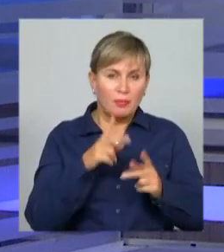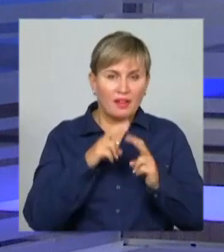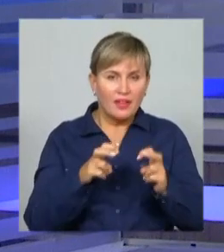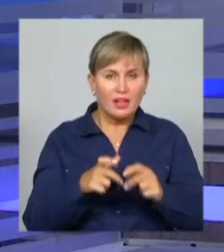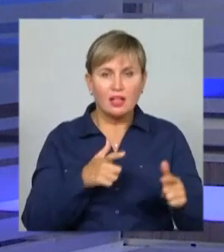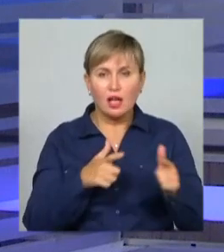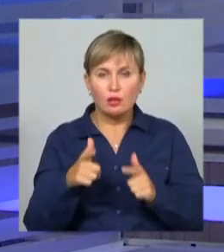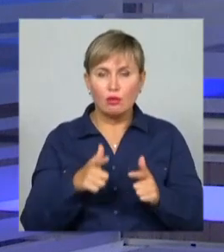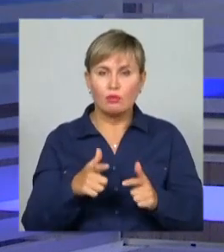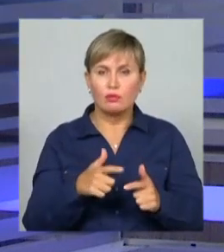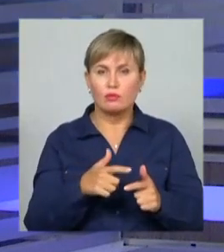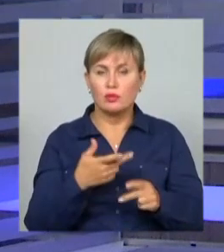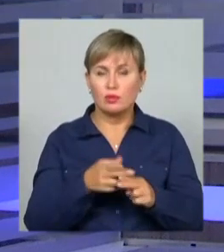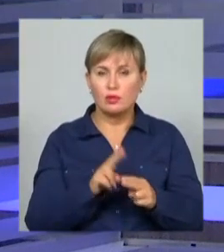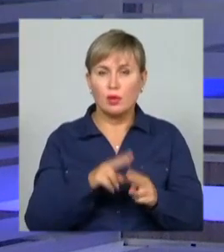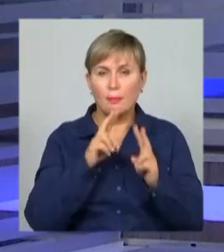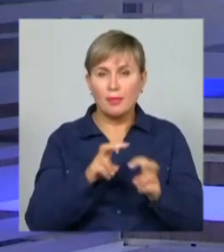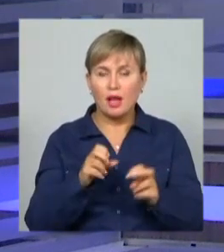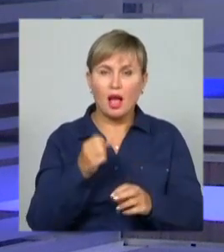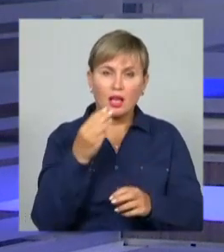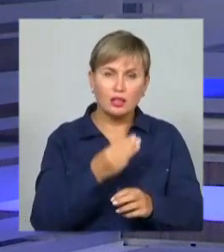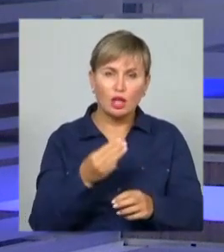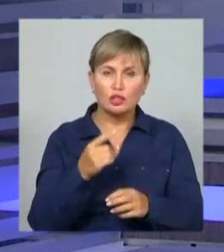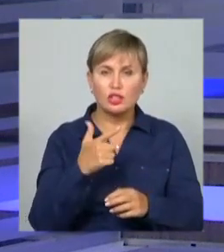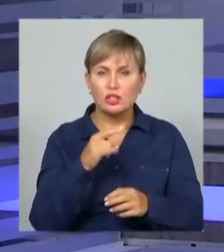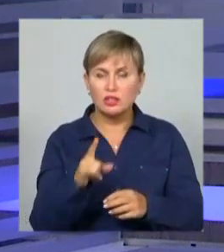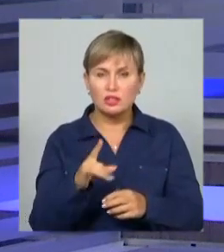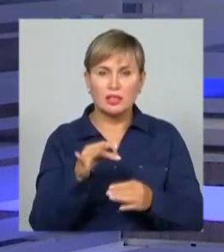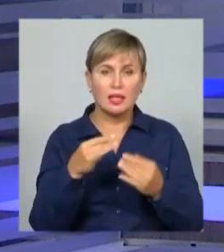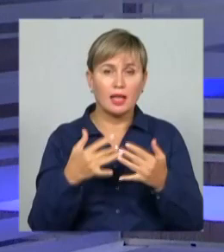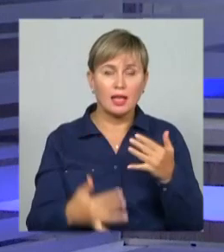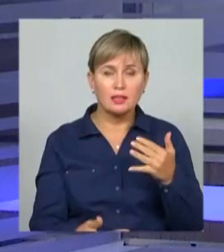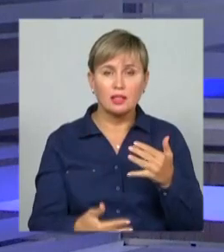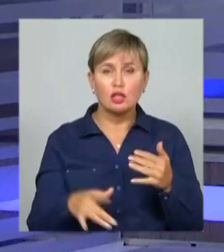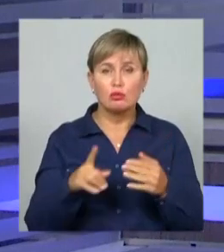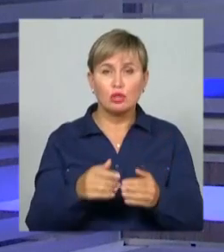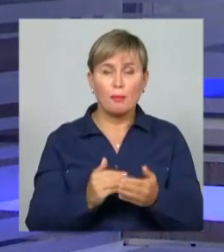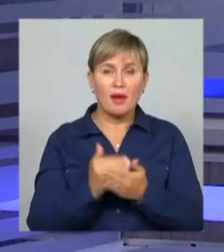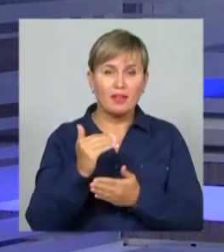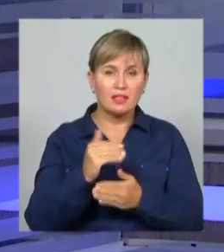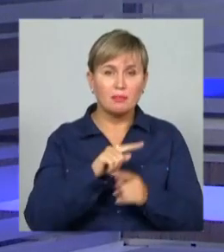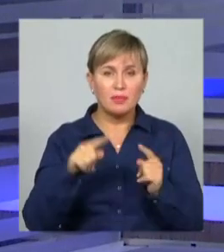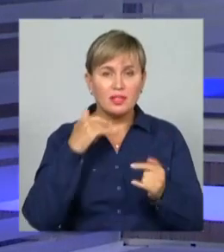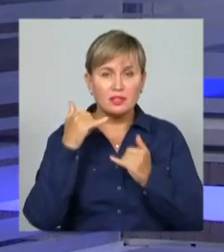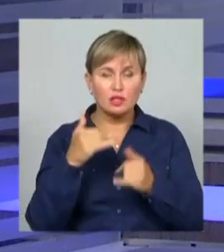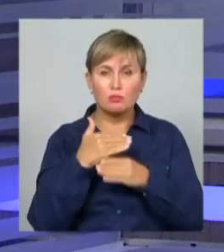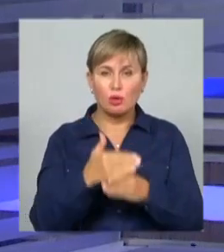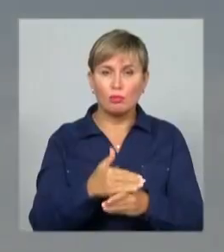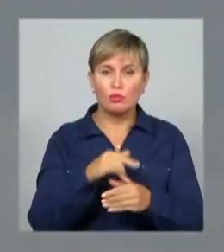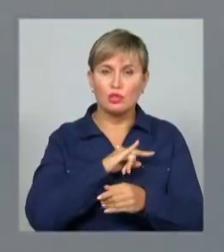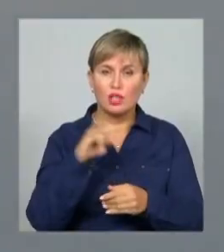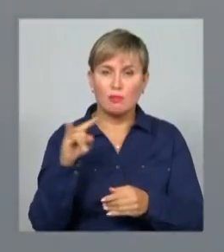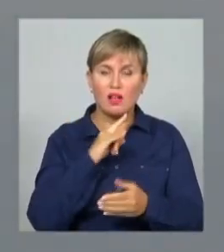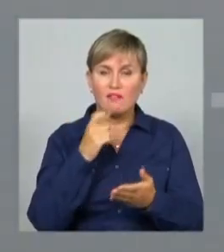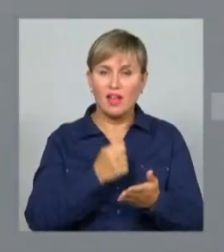Внезапные учения провели на полигонах Оймаша, Коктал, Шыгыс и Сарышаган. Для того, чтобы повысить мобильность с помощью самолетов